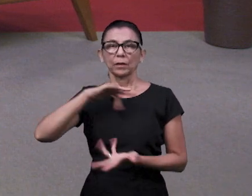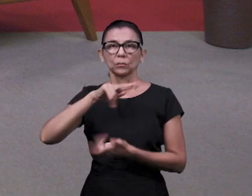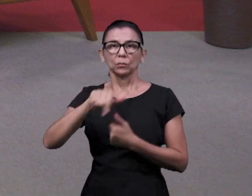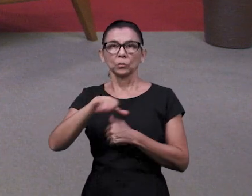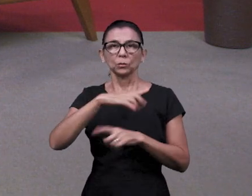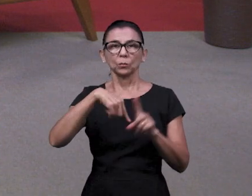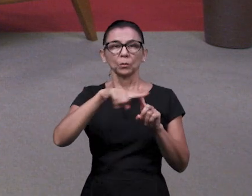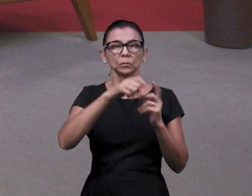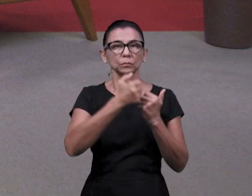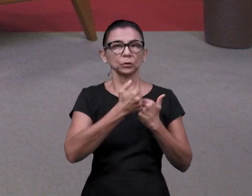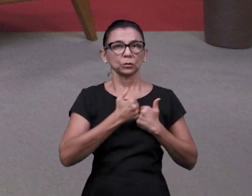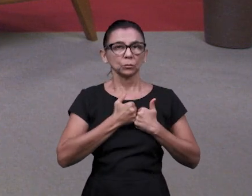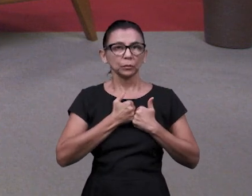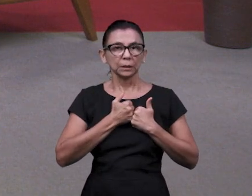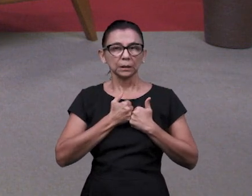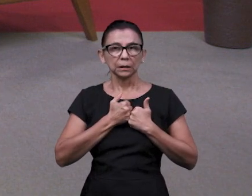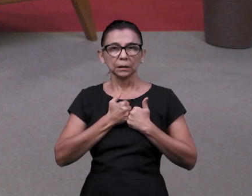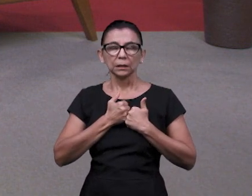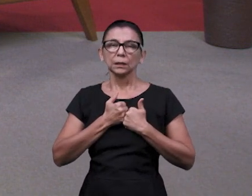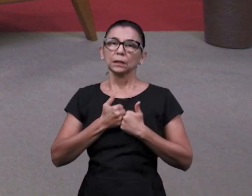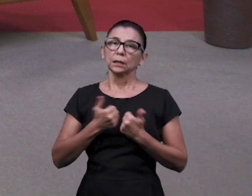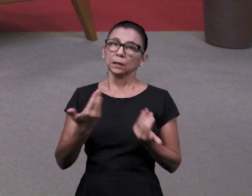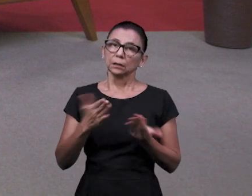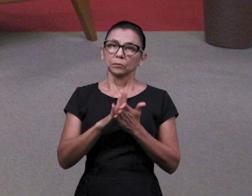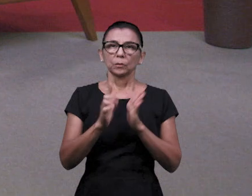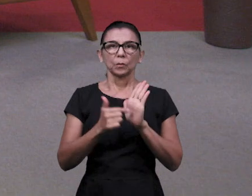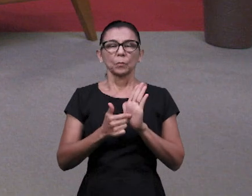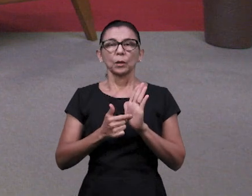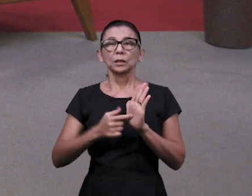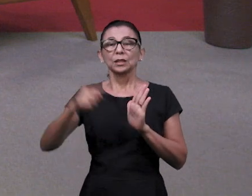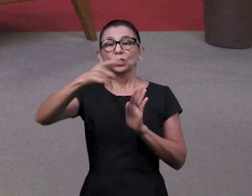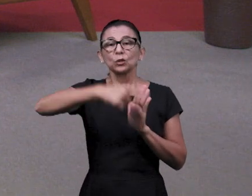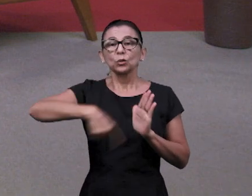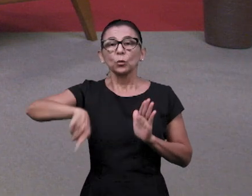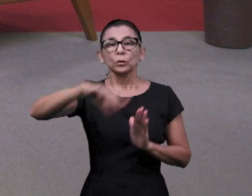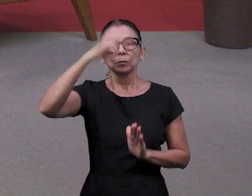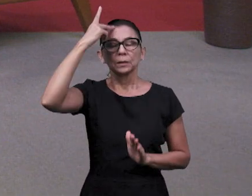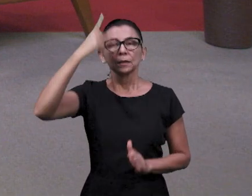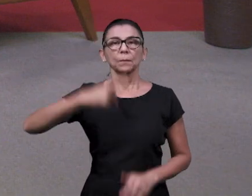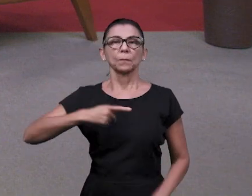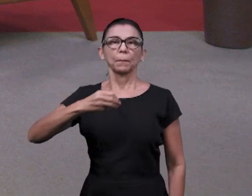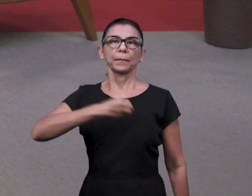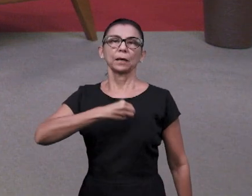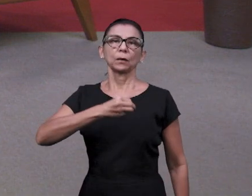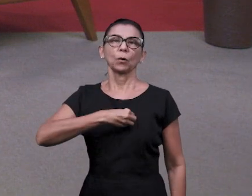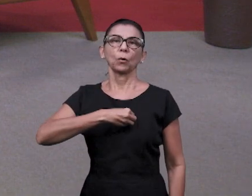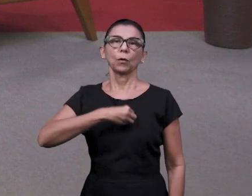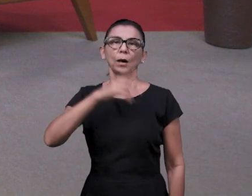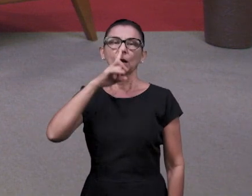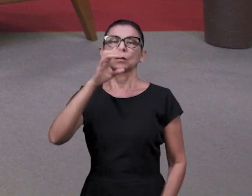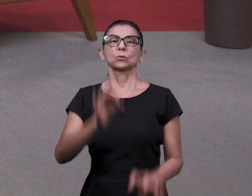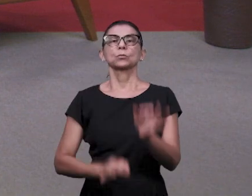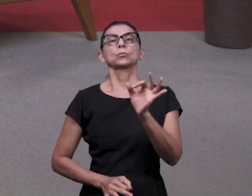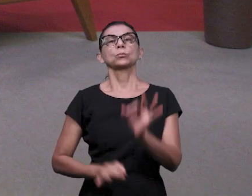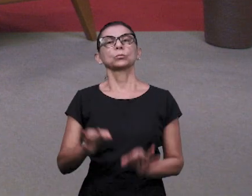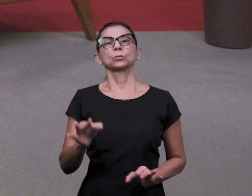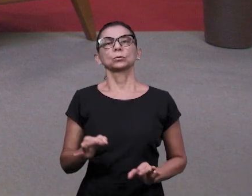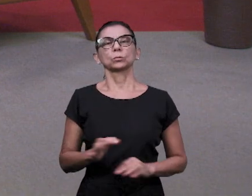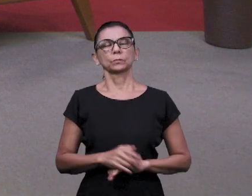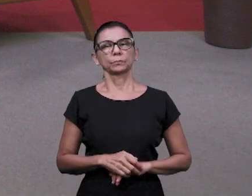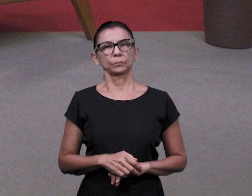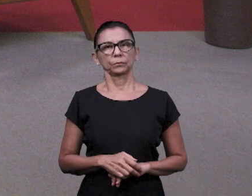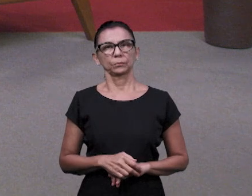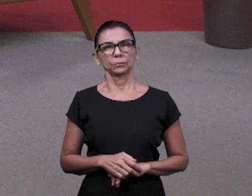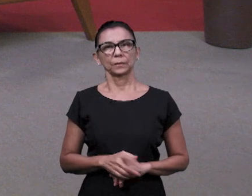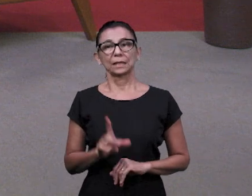homme. Oui, parce que selon la Bible, tous sont péchés, ils sont déchus de la gloire de Dieu. Ça, c'est le jugement. Une autre chose, c'est tous.